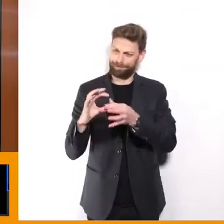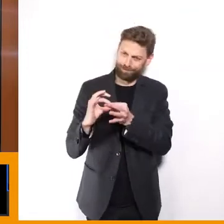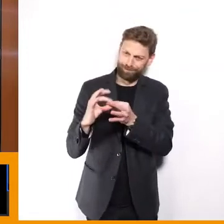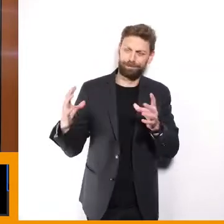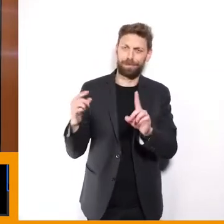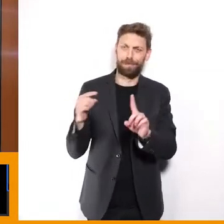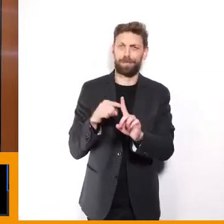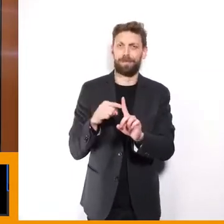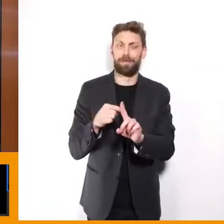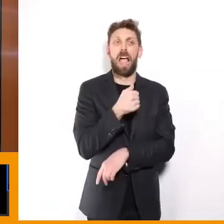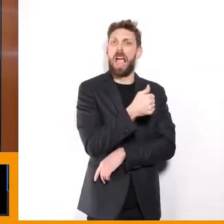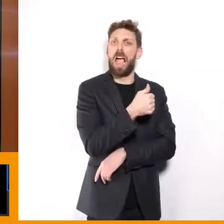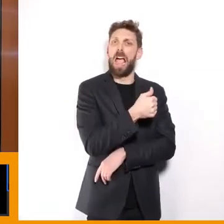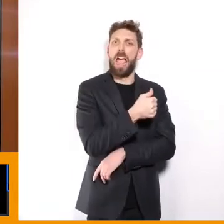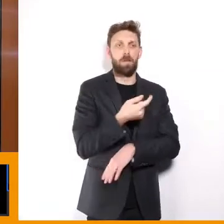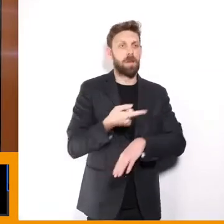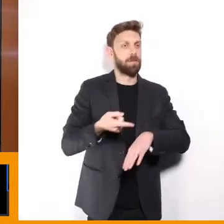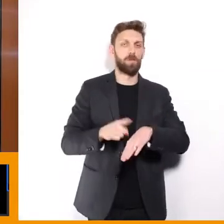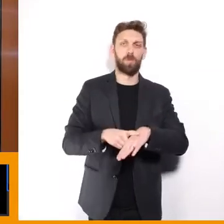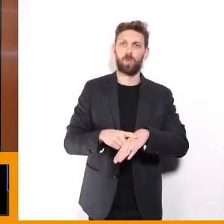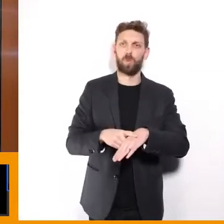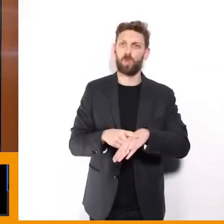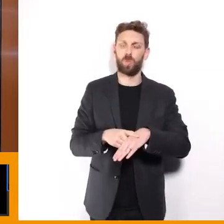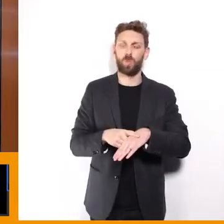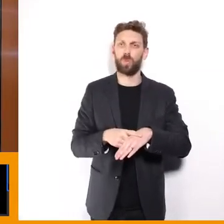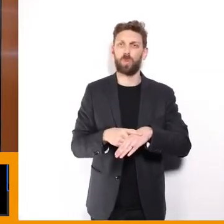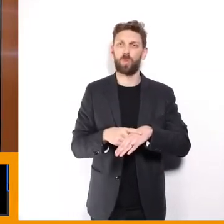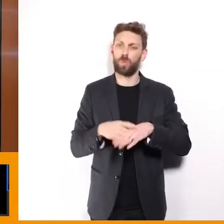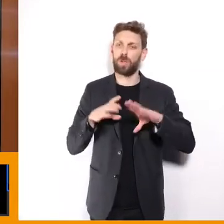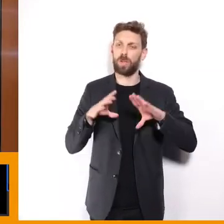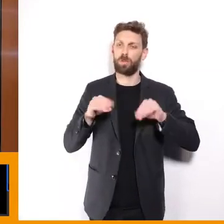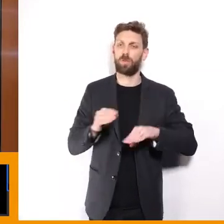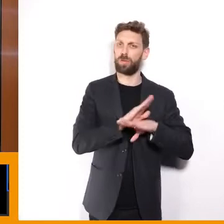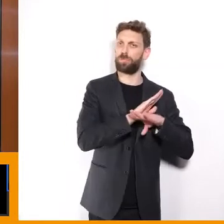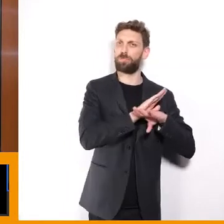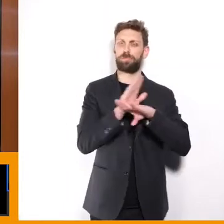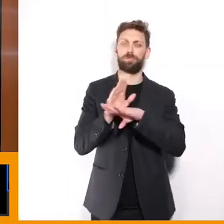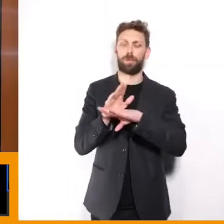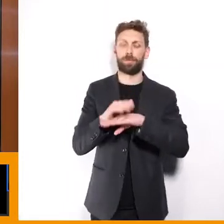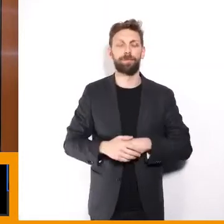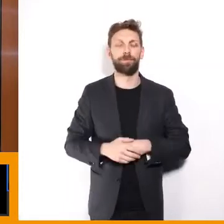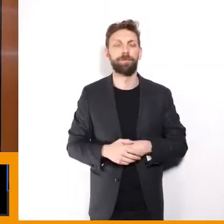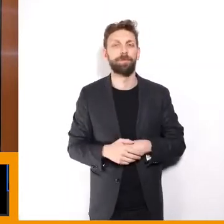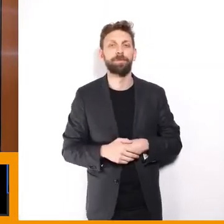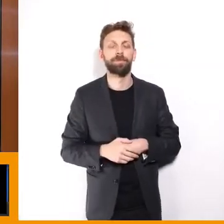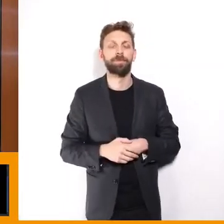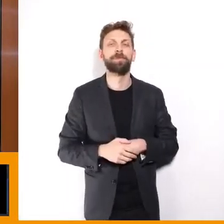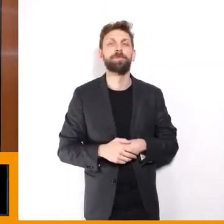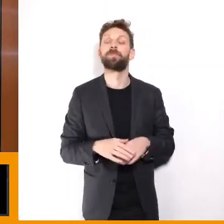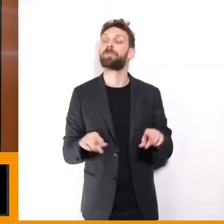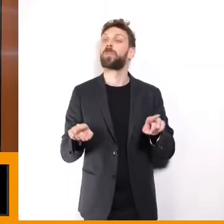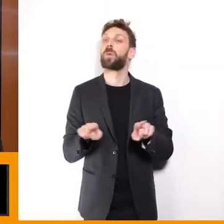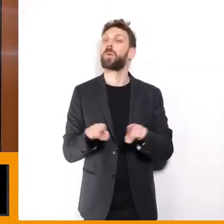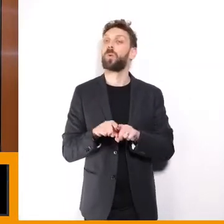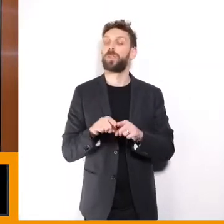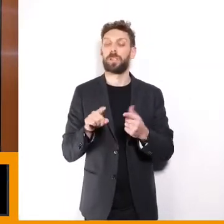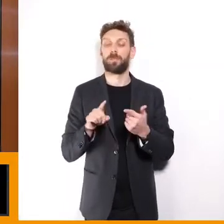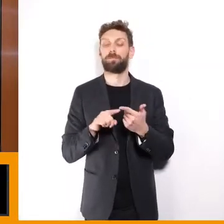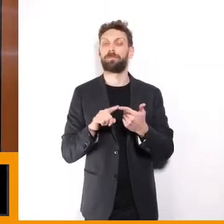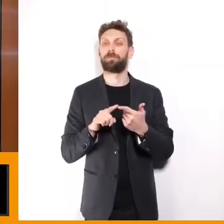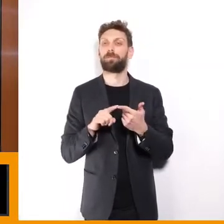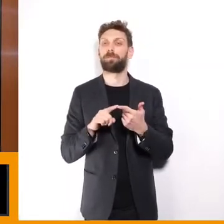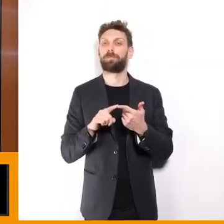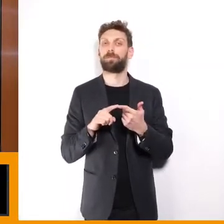s'est positionnée assez vite sur le sujet. On l'a ensuite interrogée sur une de ces mesures qu'elle présente